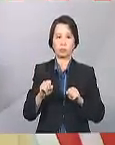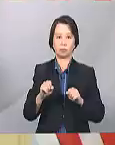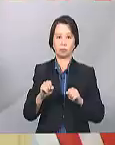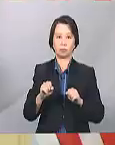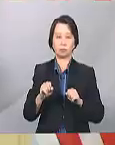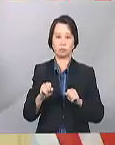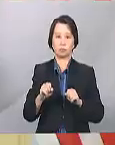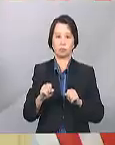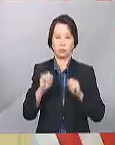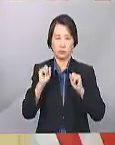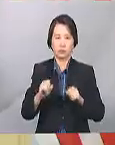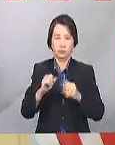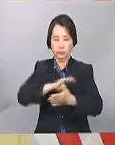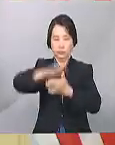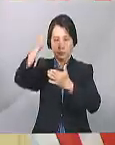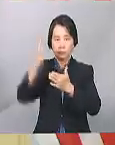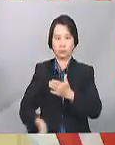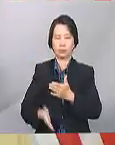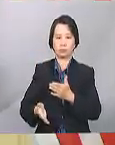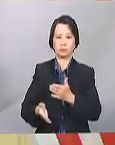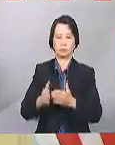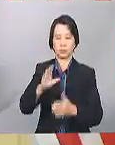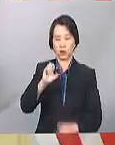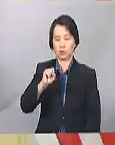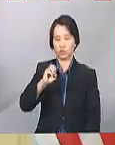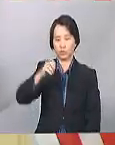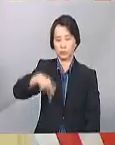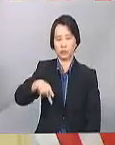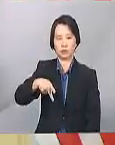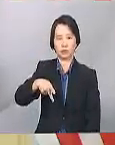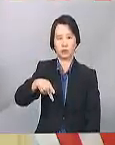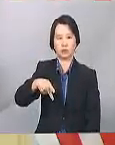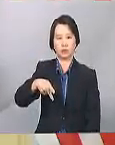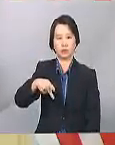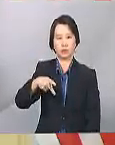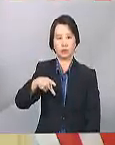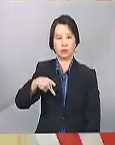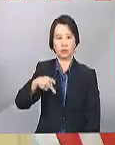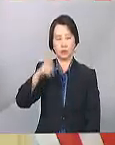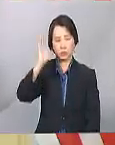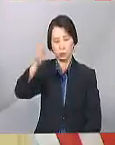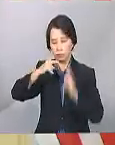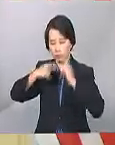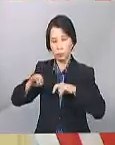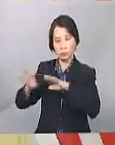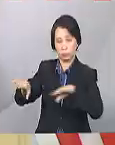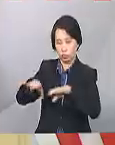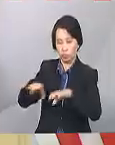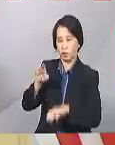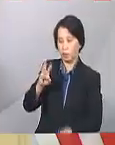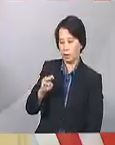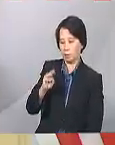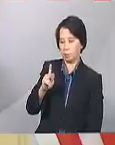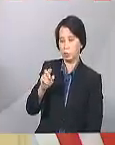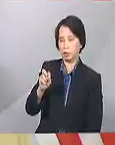dapat, boleh finalisekan SOP yang akan, yang sedang dikaji oleh MKN bersama dengan